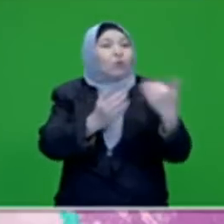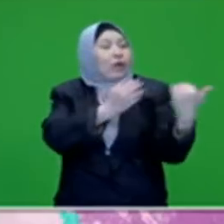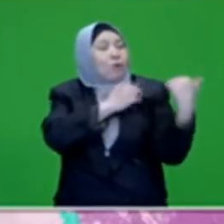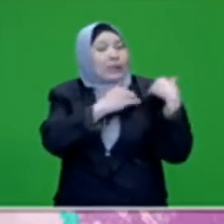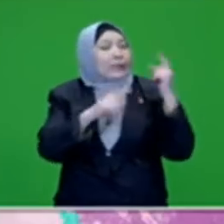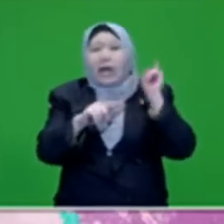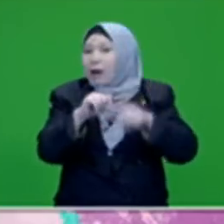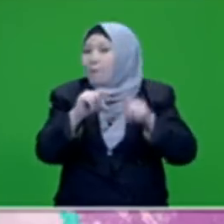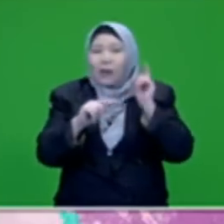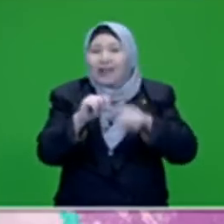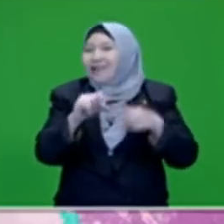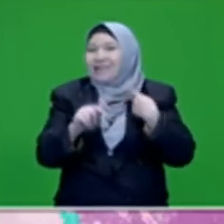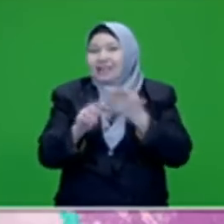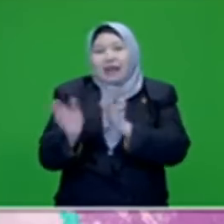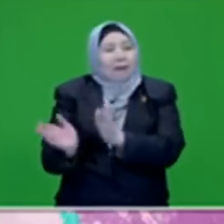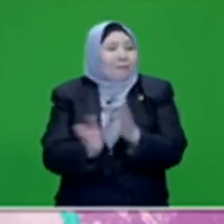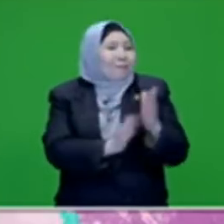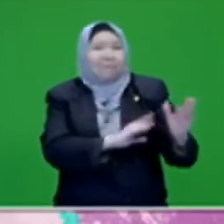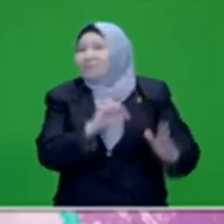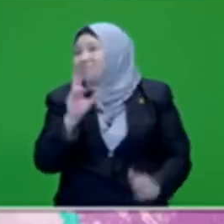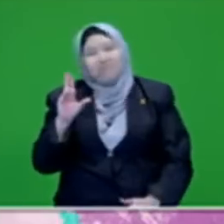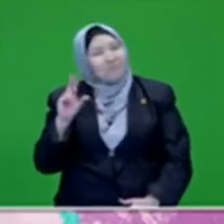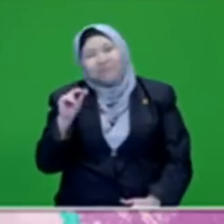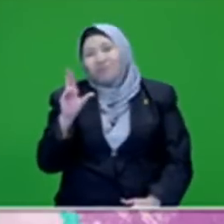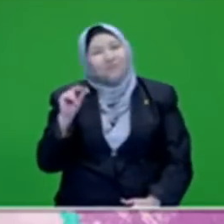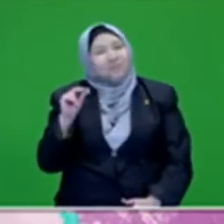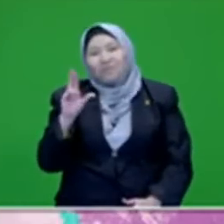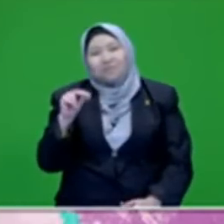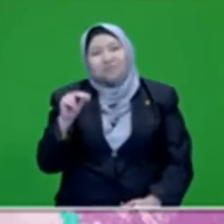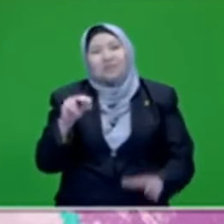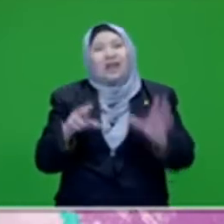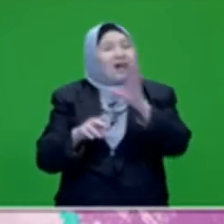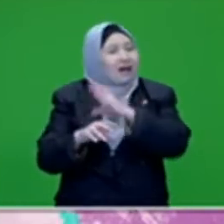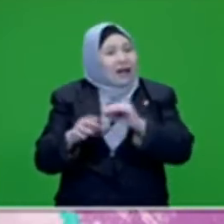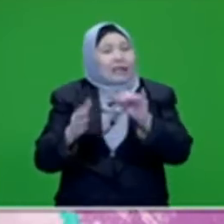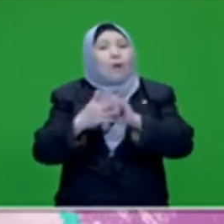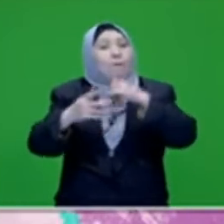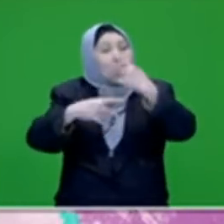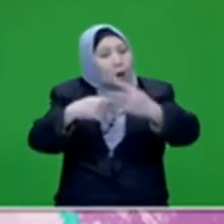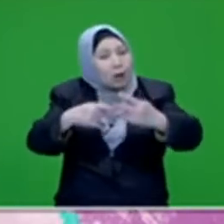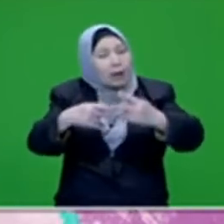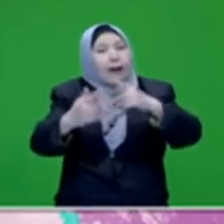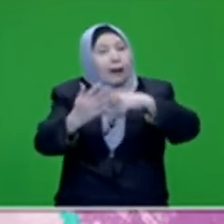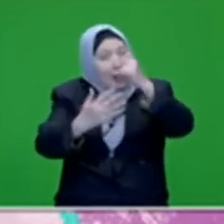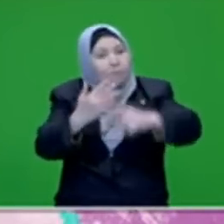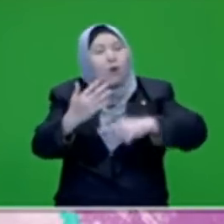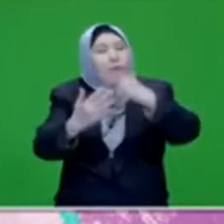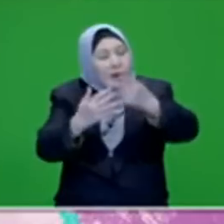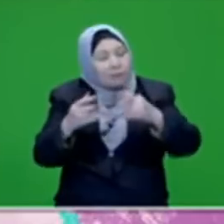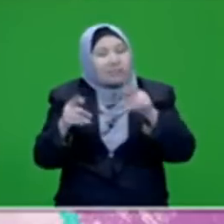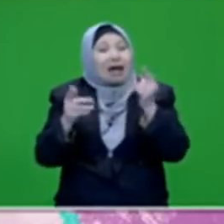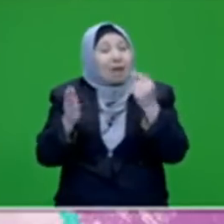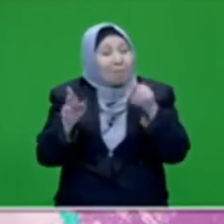lari. Tidak boleh kita ketepikan. So, sebab itu program-program seumpama ini adalah satu